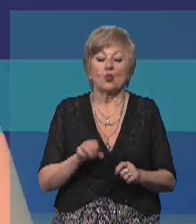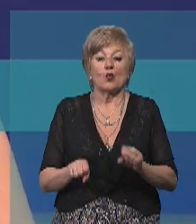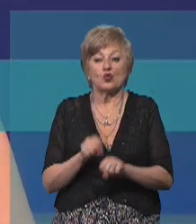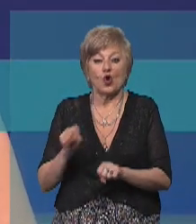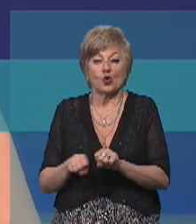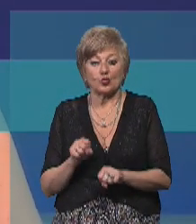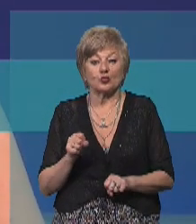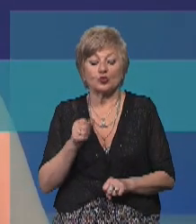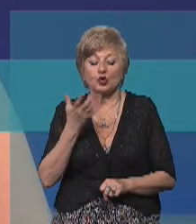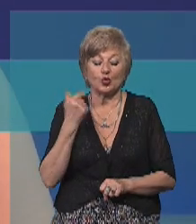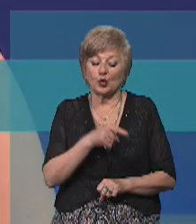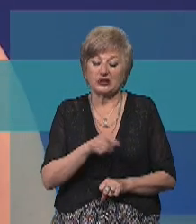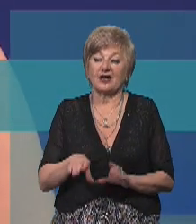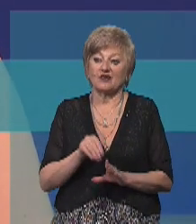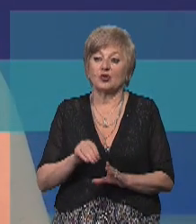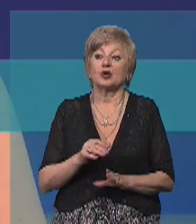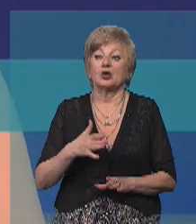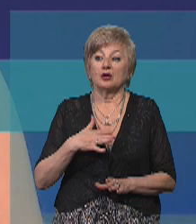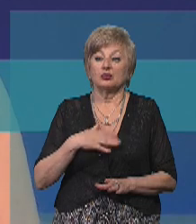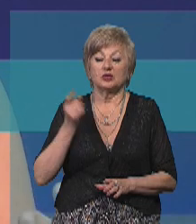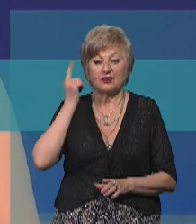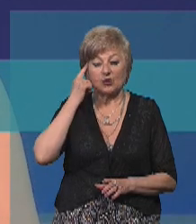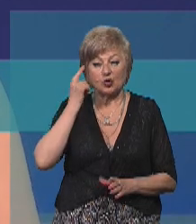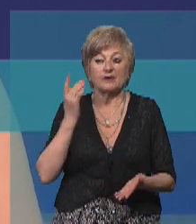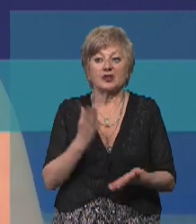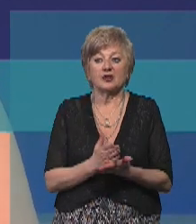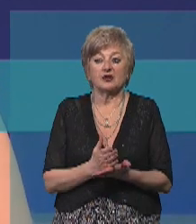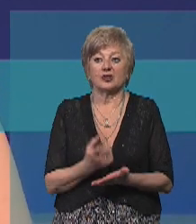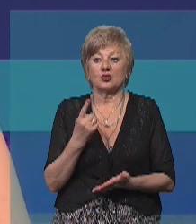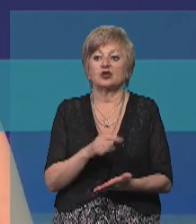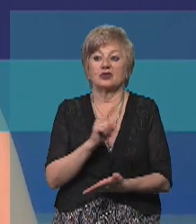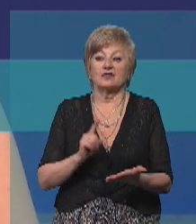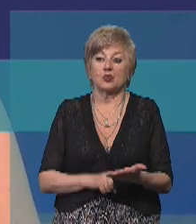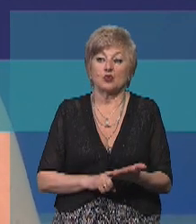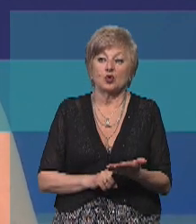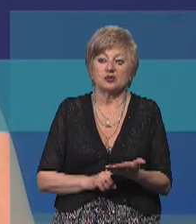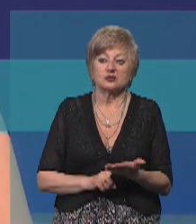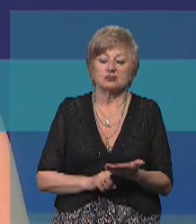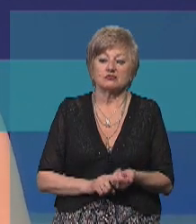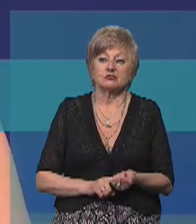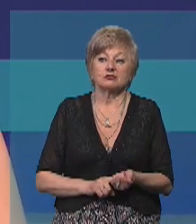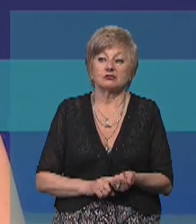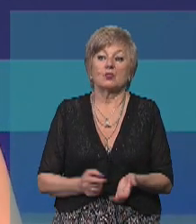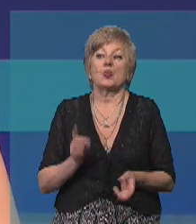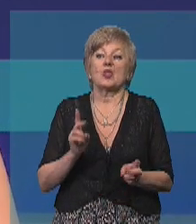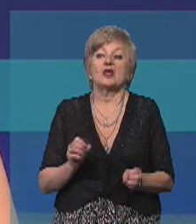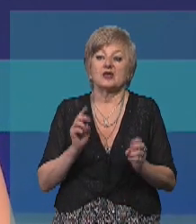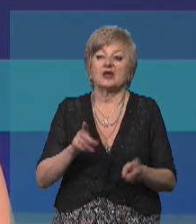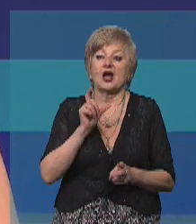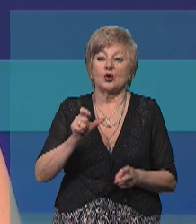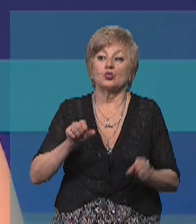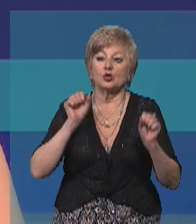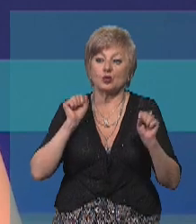час передвиборчої кампанії, у мене в голові є лише одне питання. Як люди